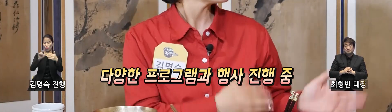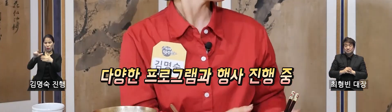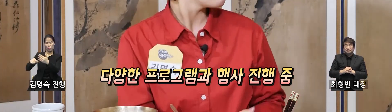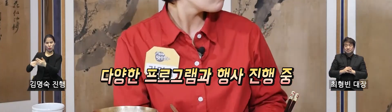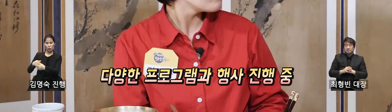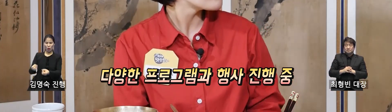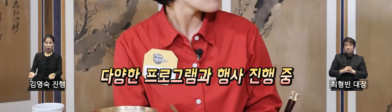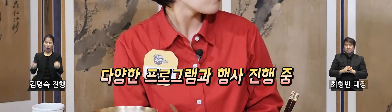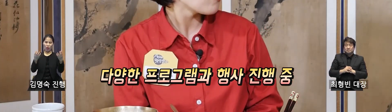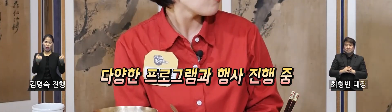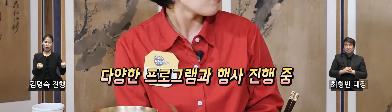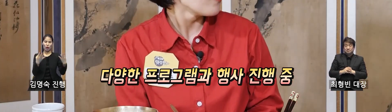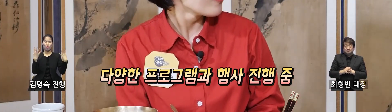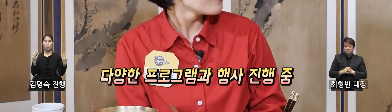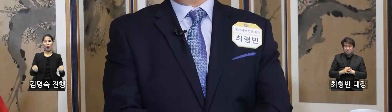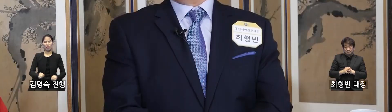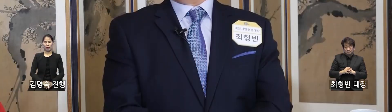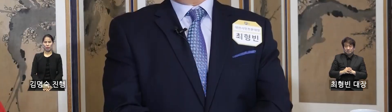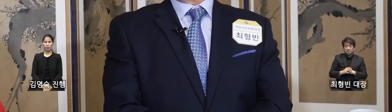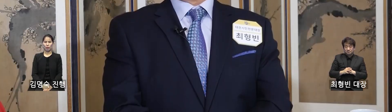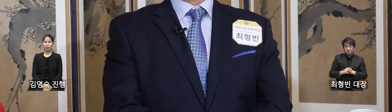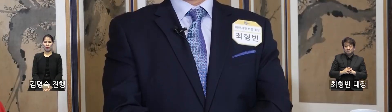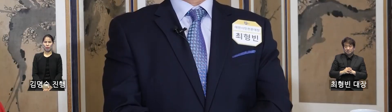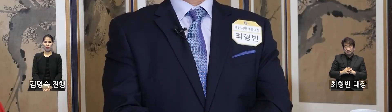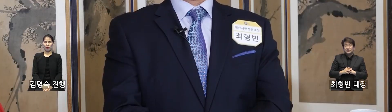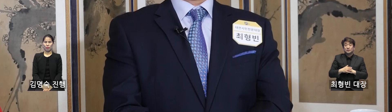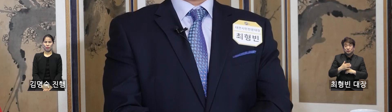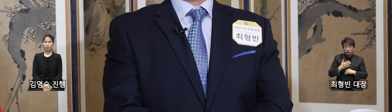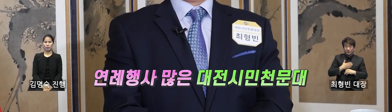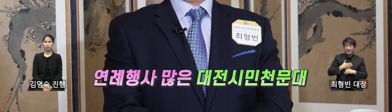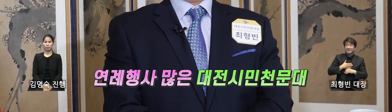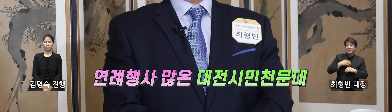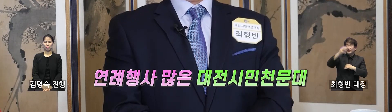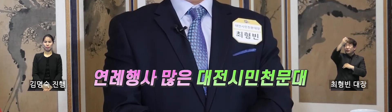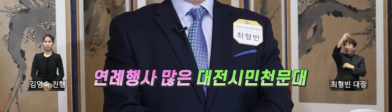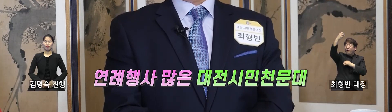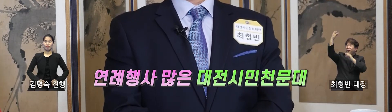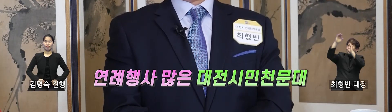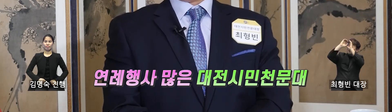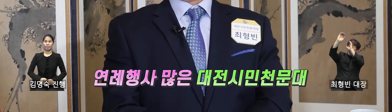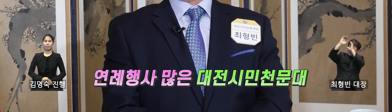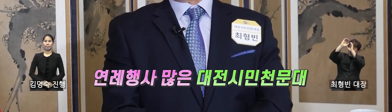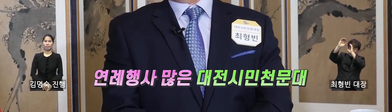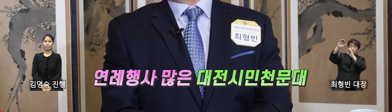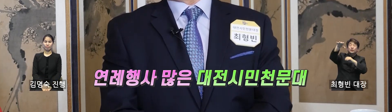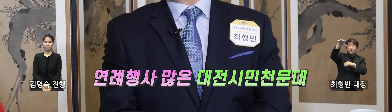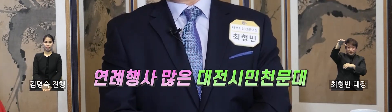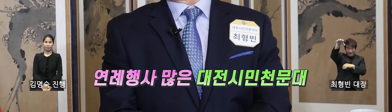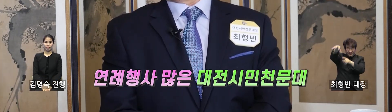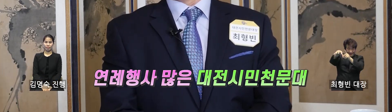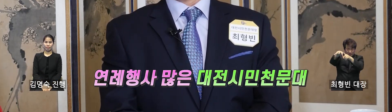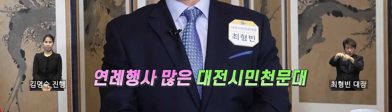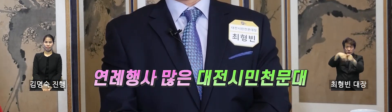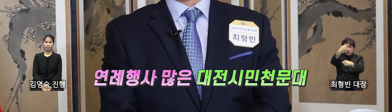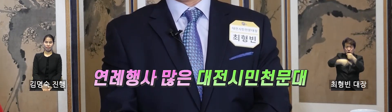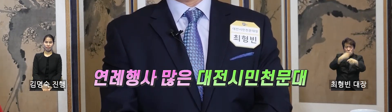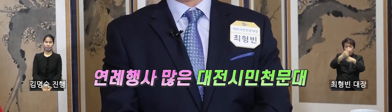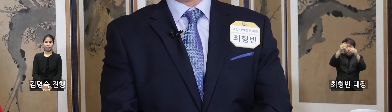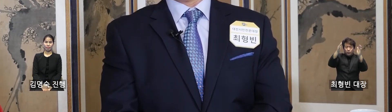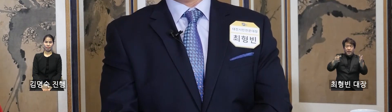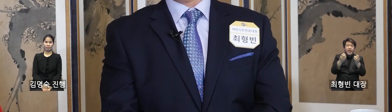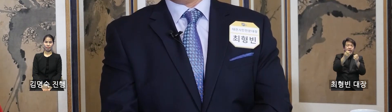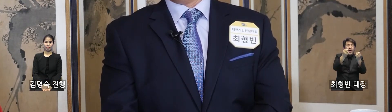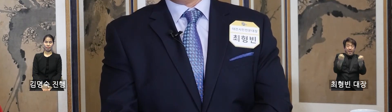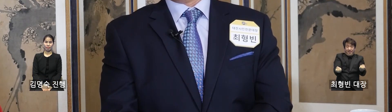행사들도 있어요 예 저희들이 천문대는 요 14 인사가 좀 많이 있습니다 기본적으로 이제